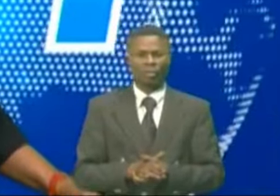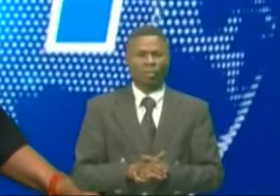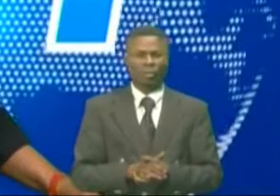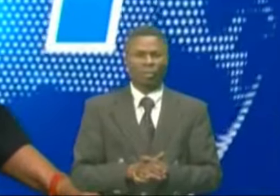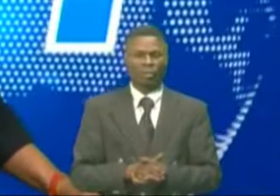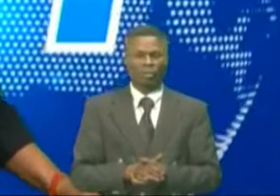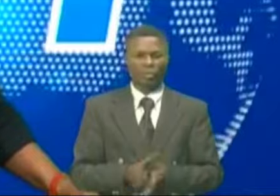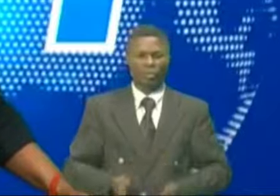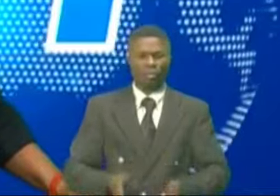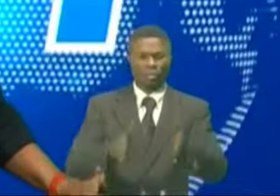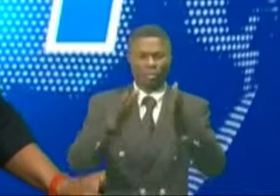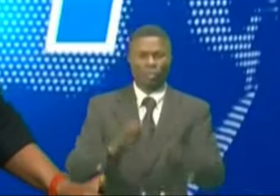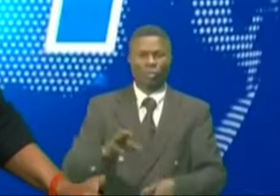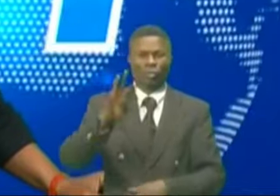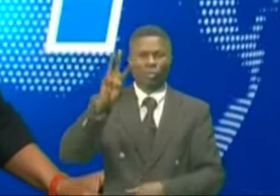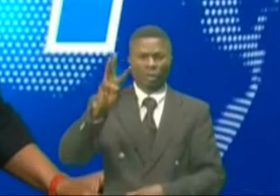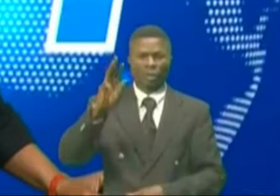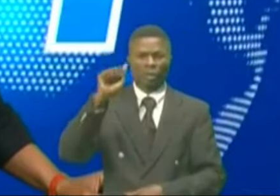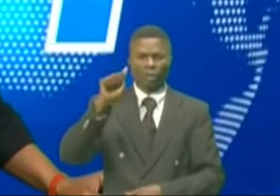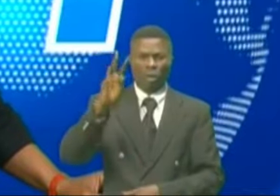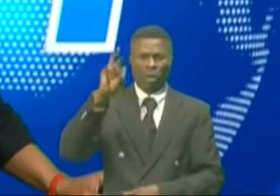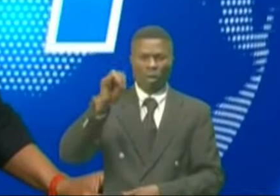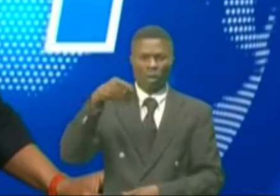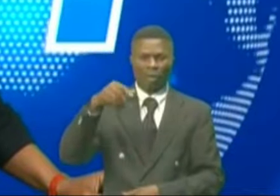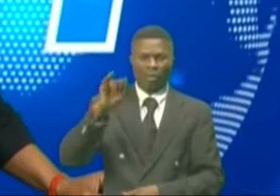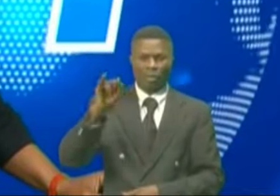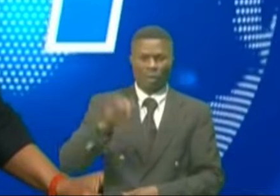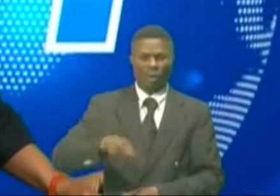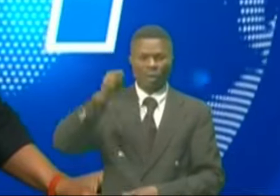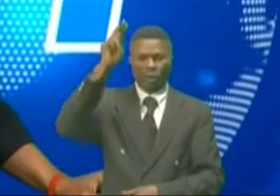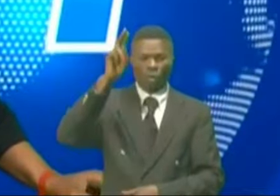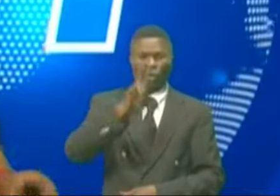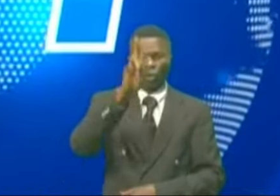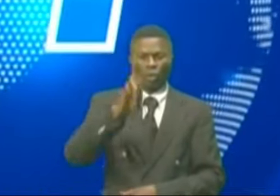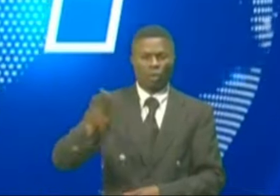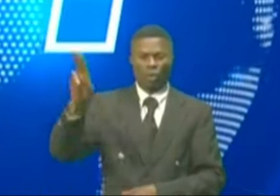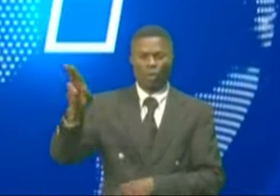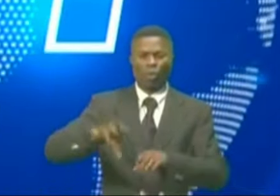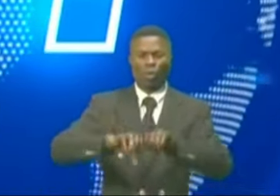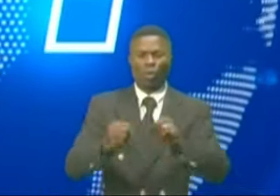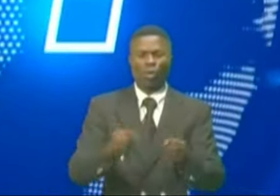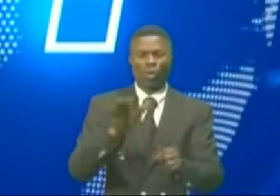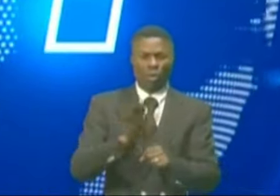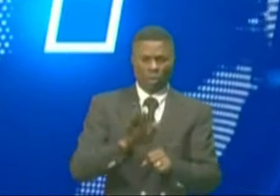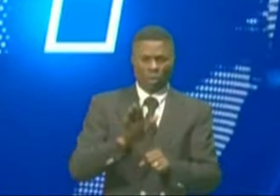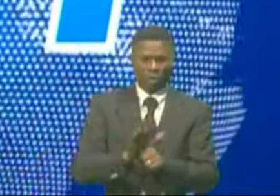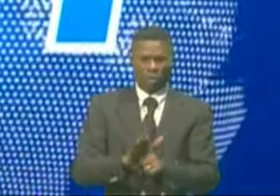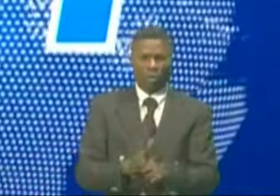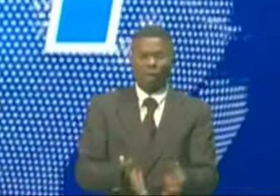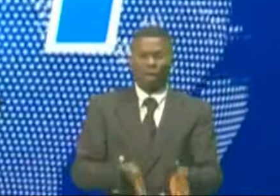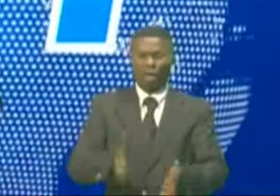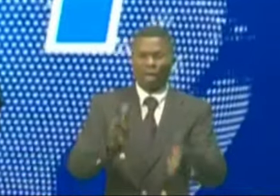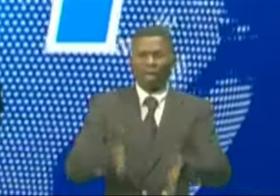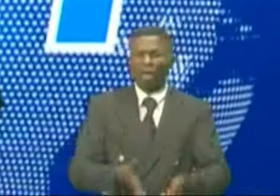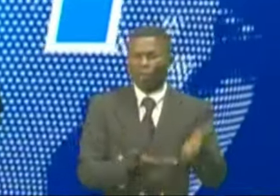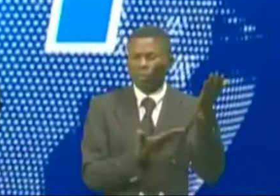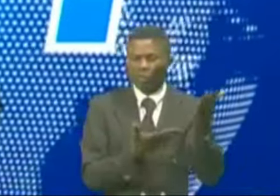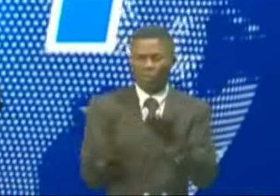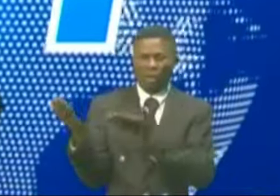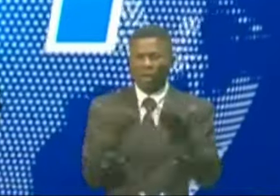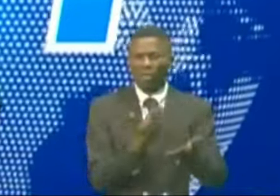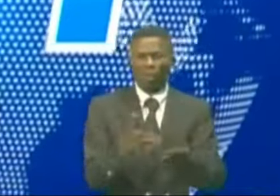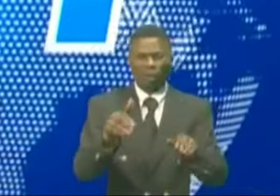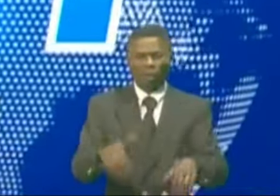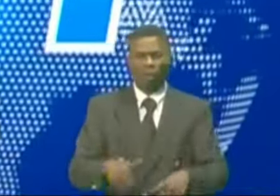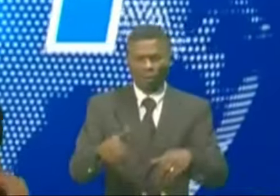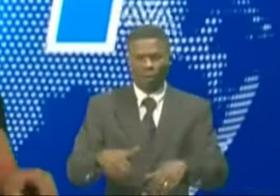La route Wampinda dans la province du Nord-Ubangi est dans un état de délabrement très avancé. Cette importante route des dessertes agricoles